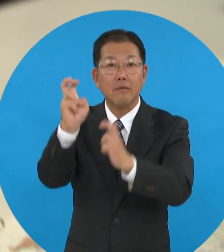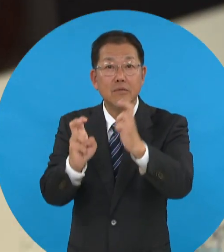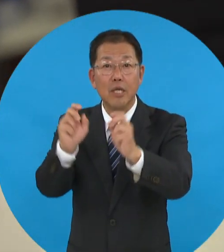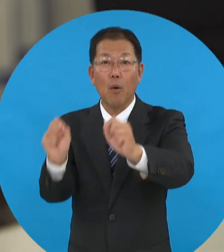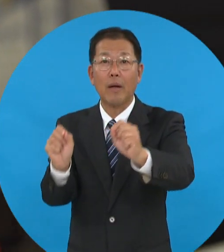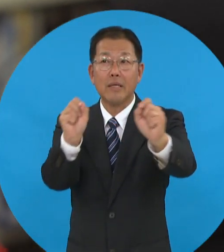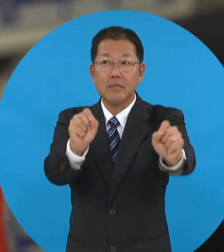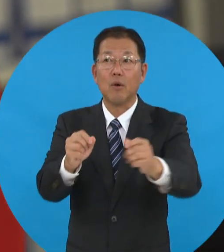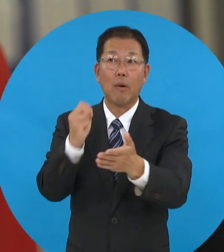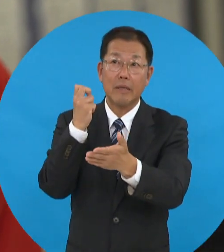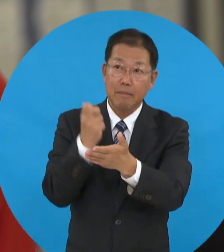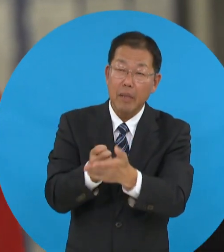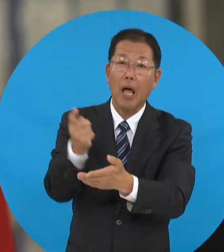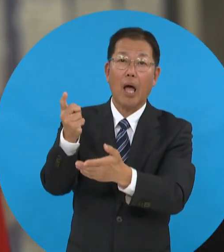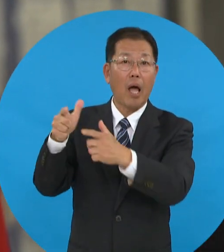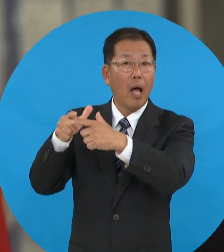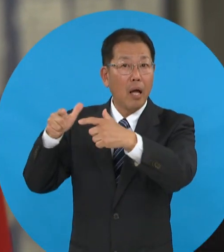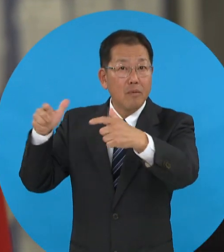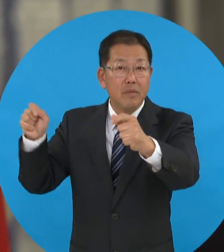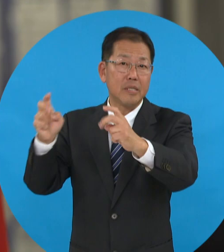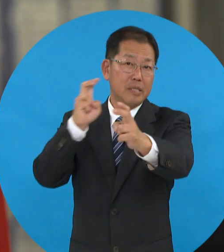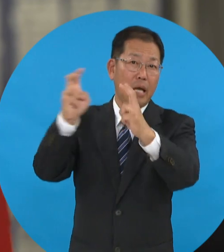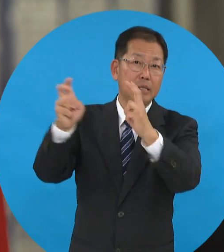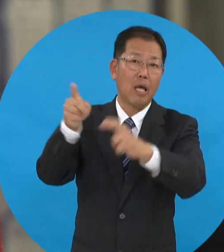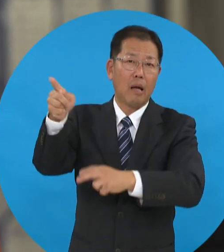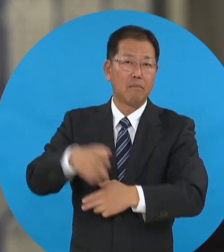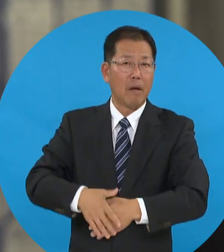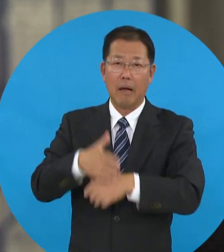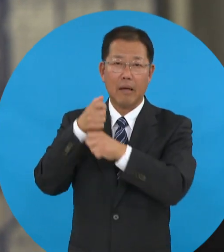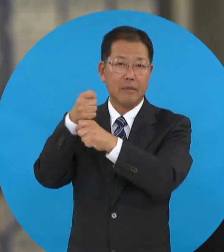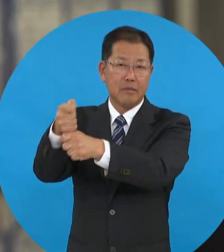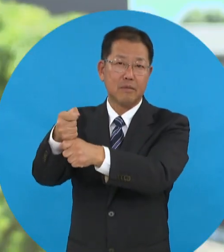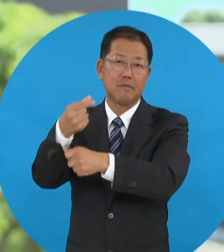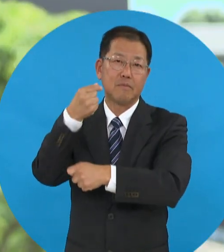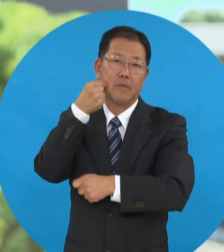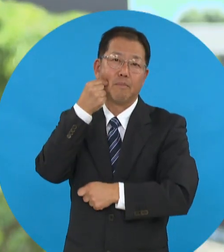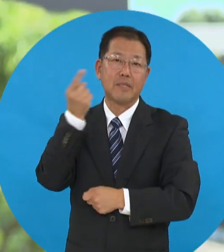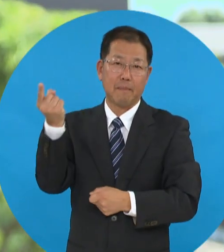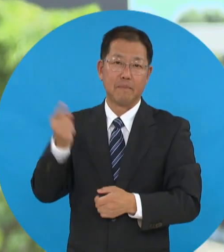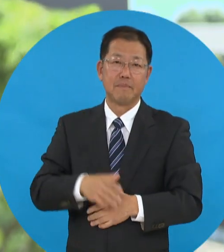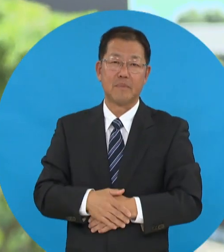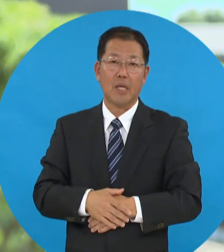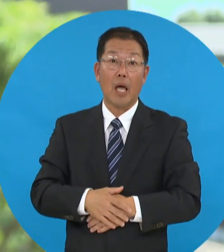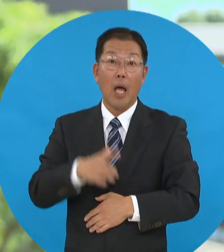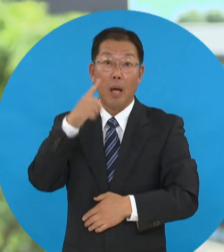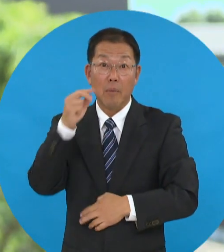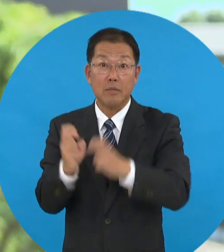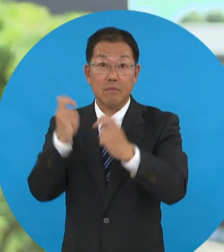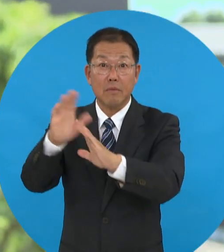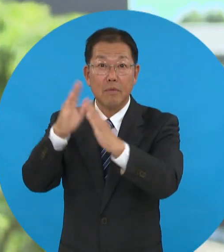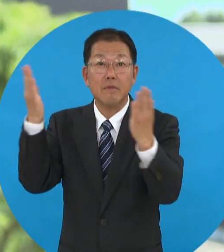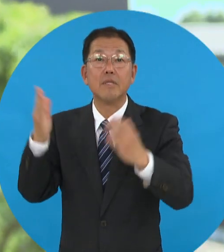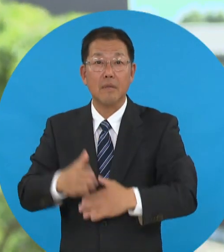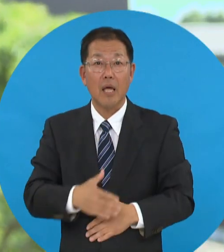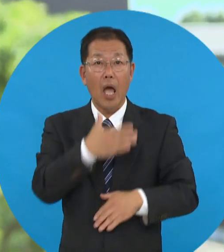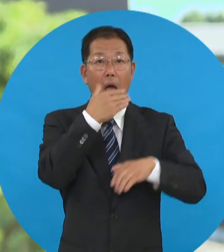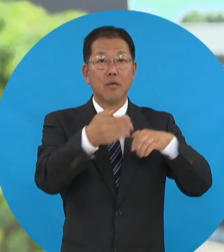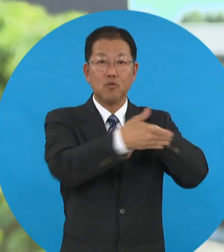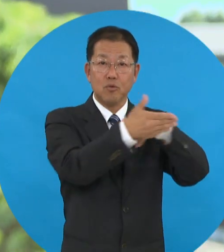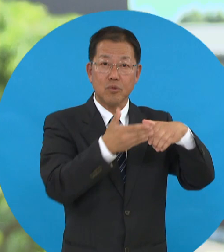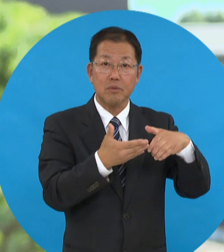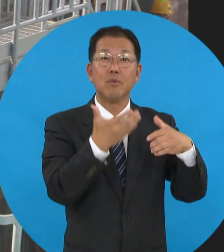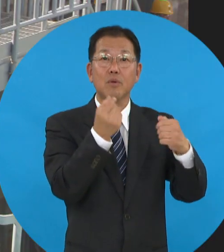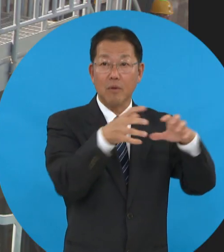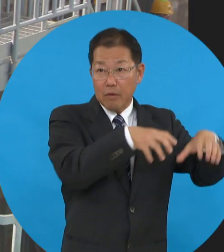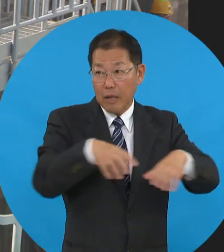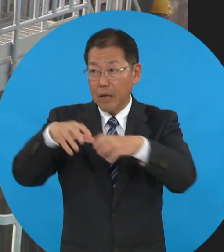めた国と事業者は信用できません。もし動かして福島のような事故が起き